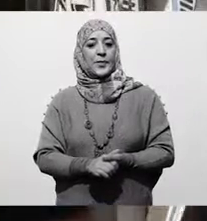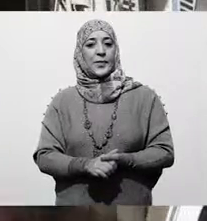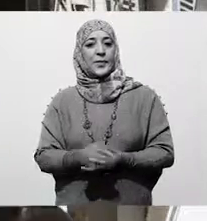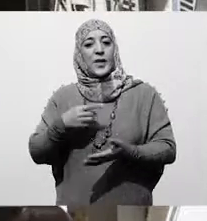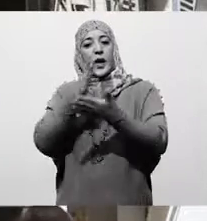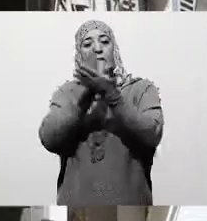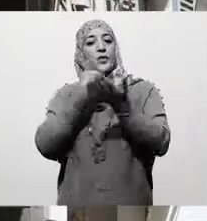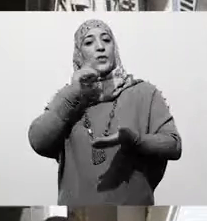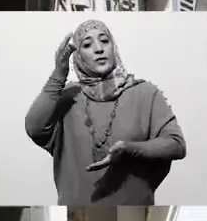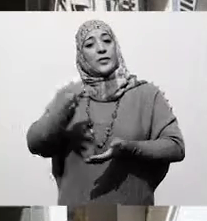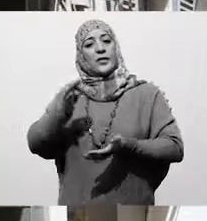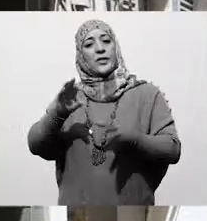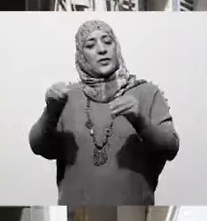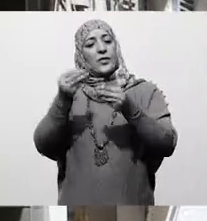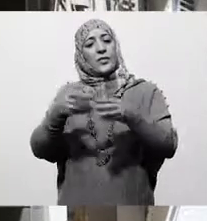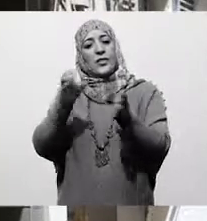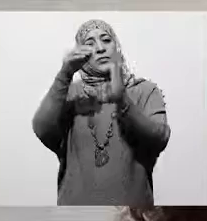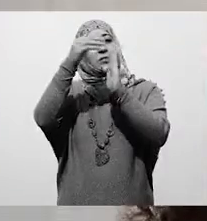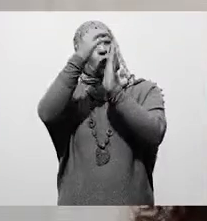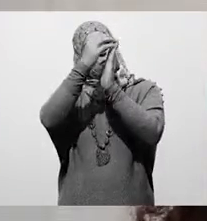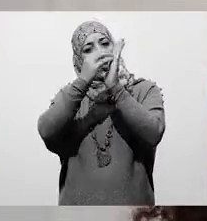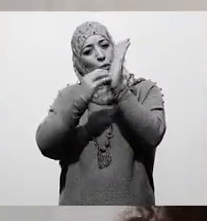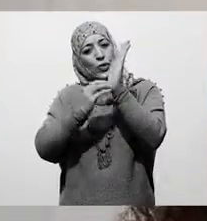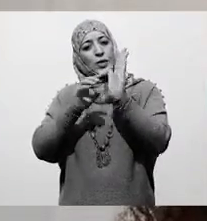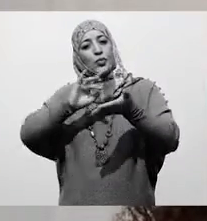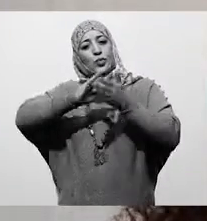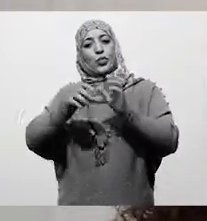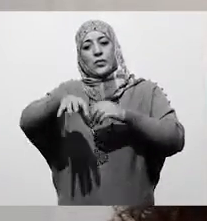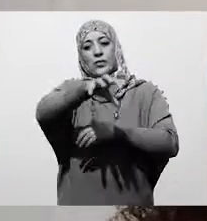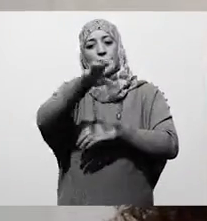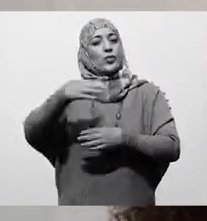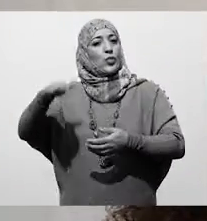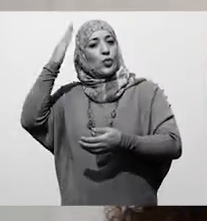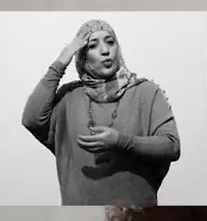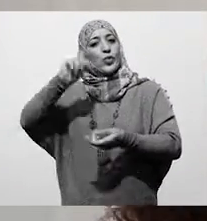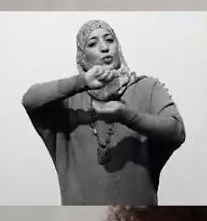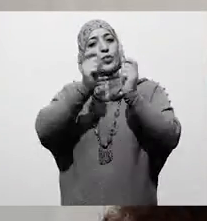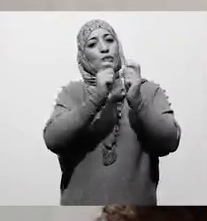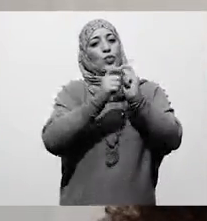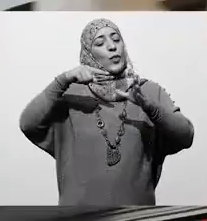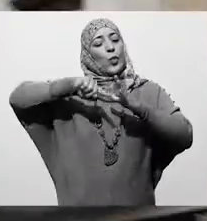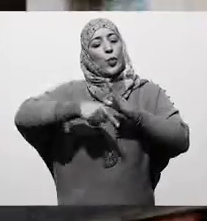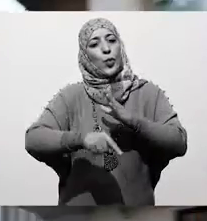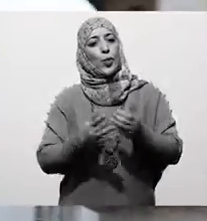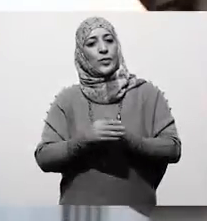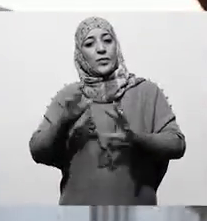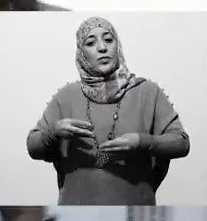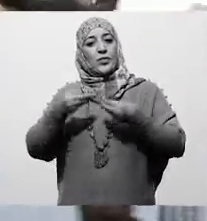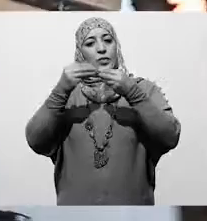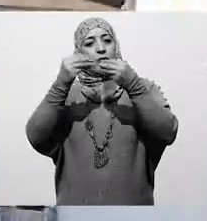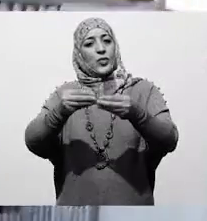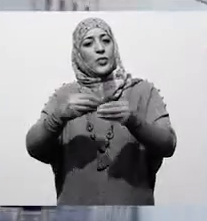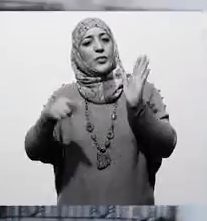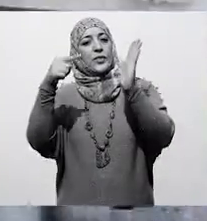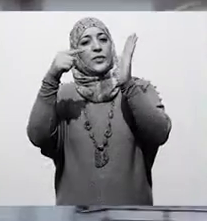Le projet Decide vient en fait dans un contexte où toute la région a connu de changements profonds. Je donnerai juste